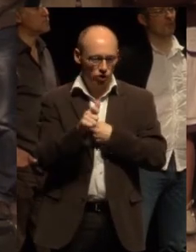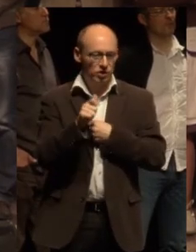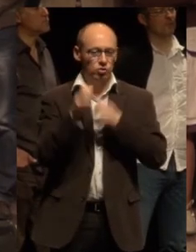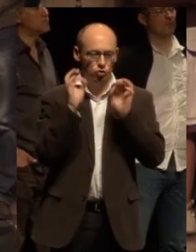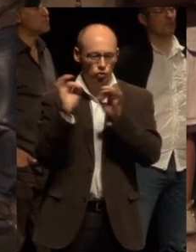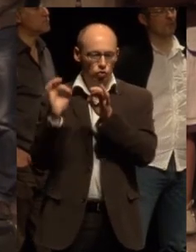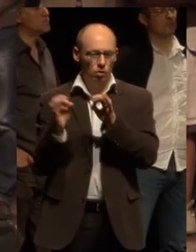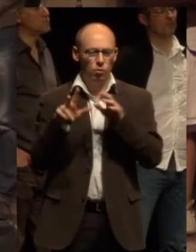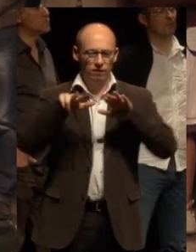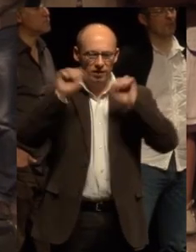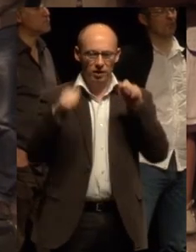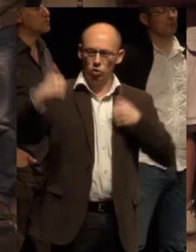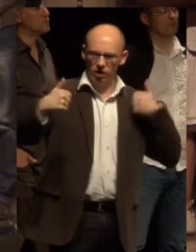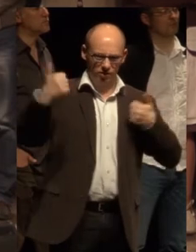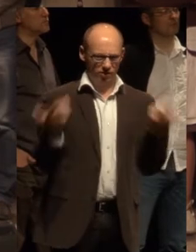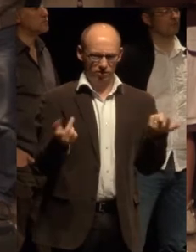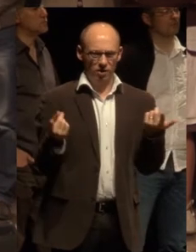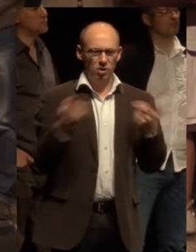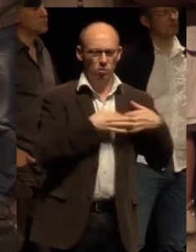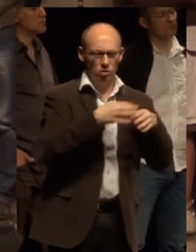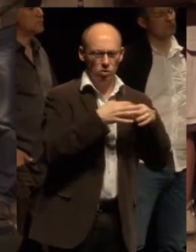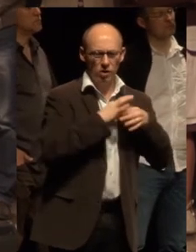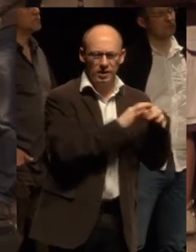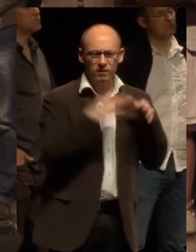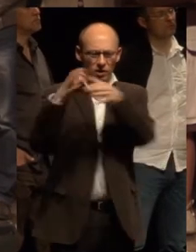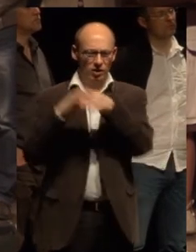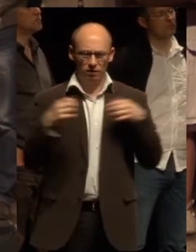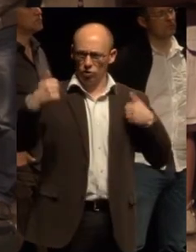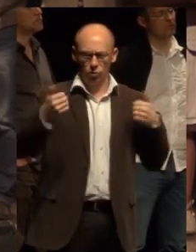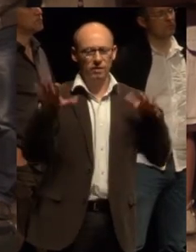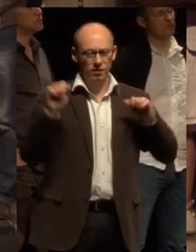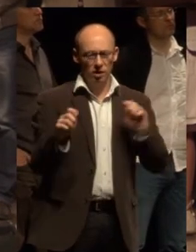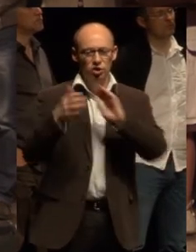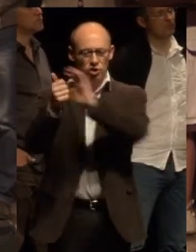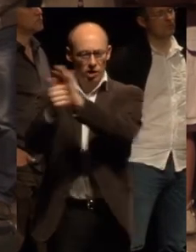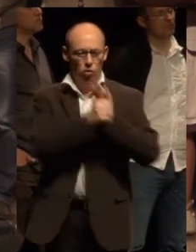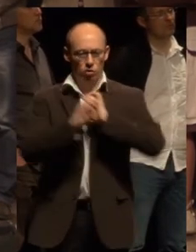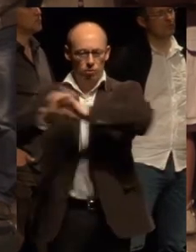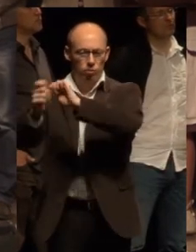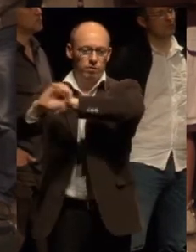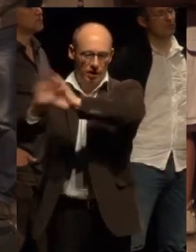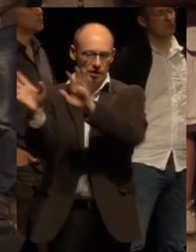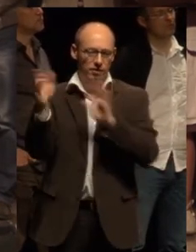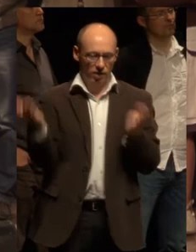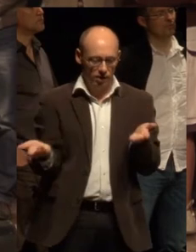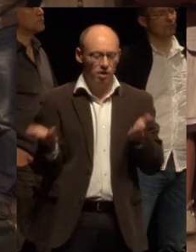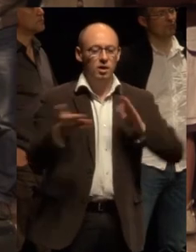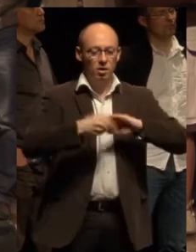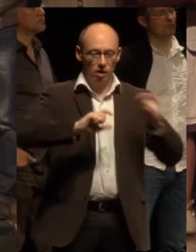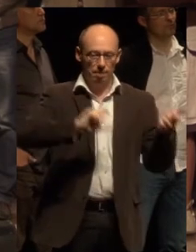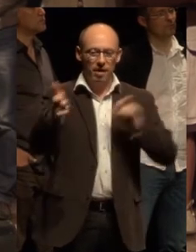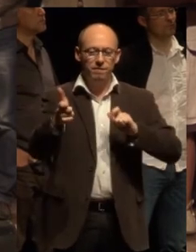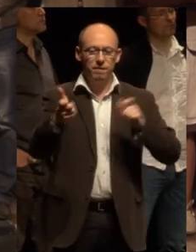Pour être une chance, le passage en métropole devra aussi se faire en douceur. Nous avons le temps, nous prendrons le temps de bien faire les